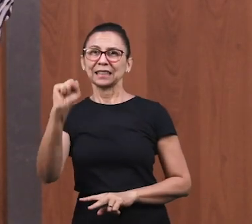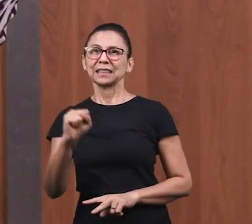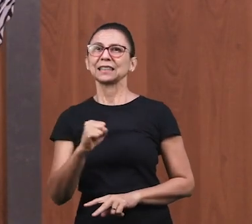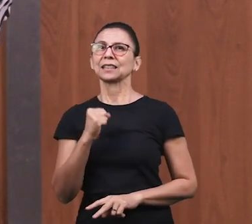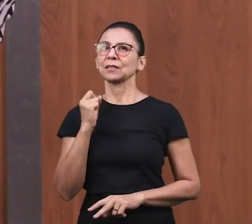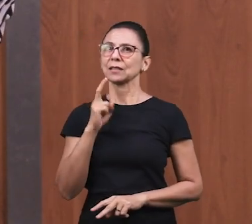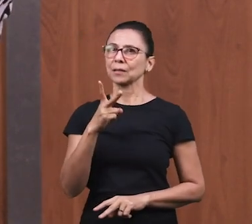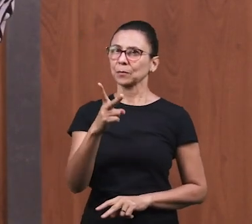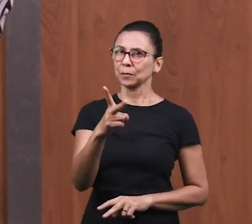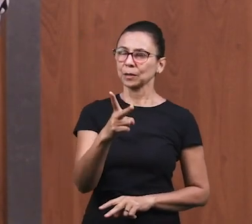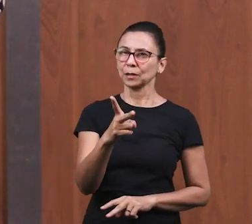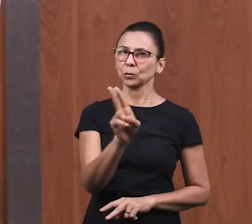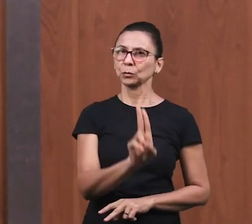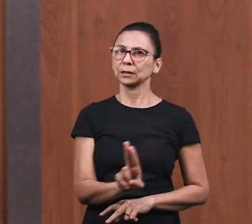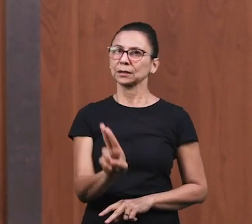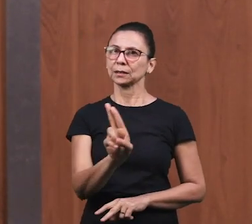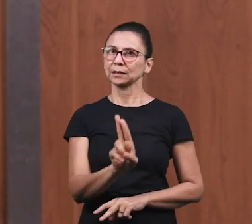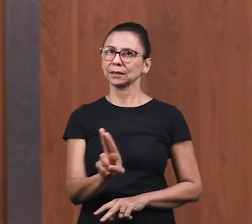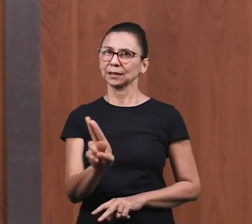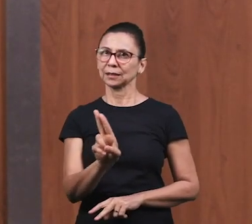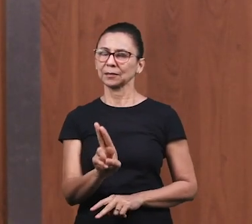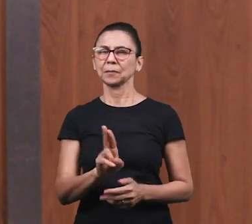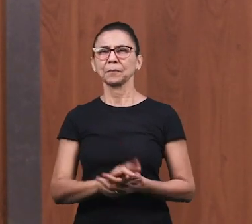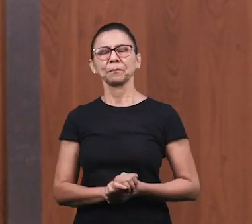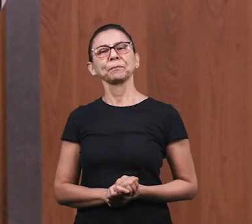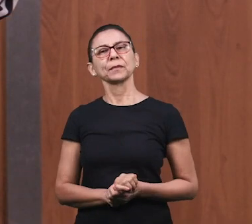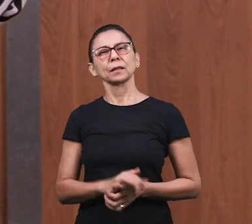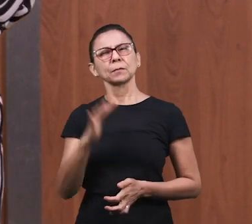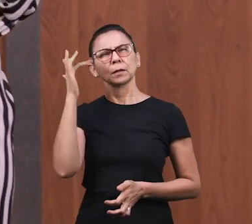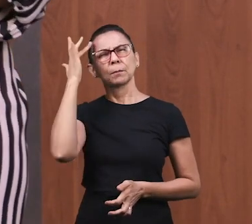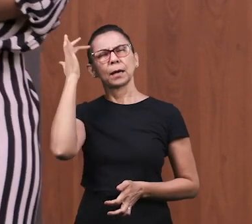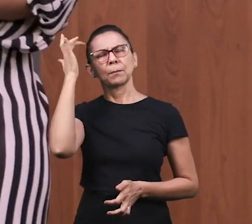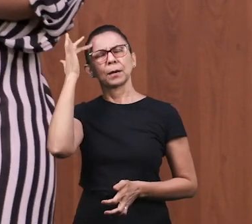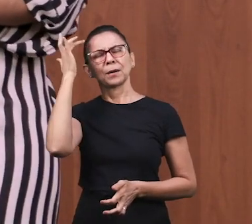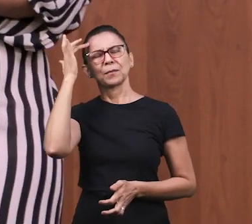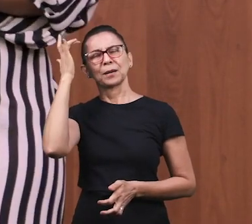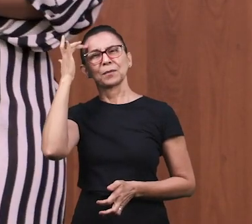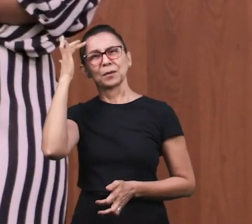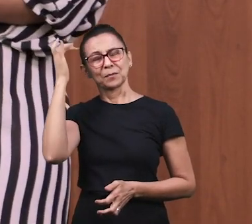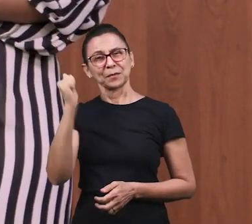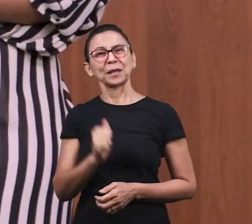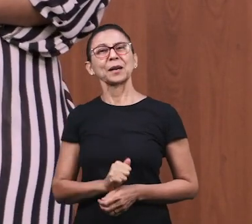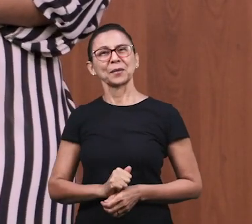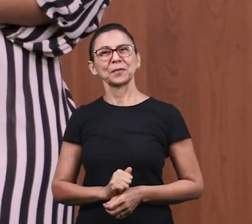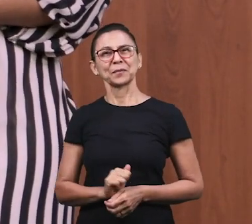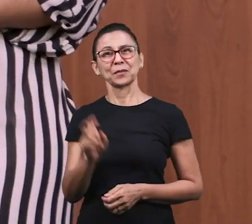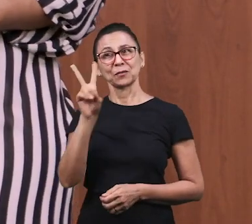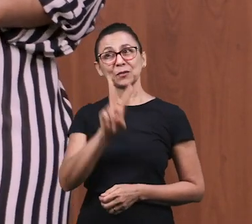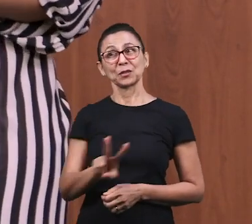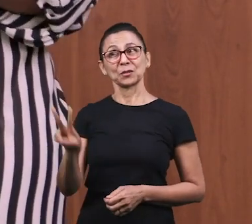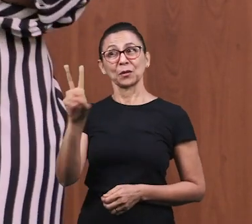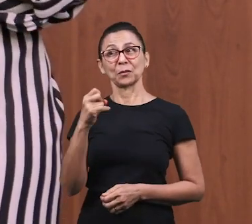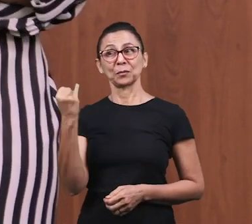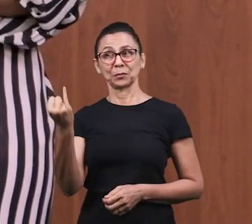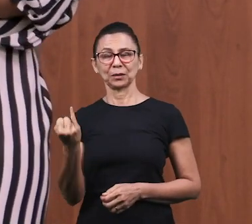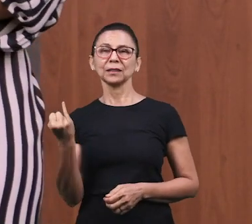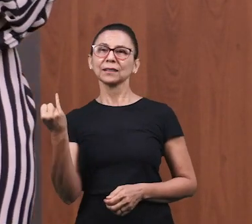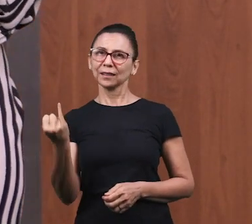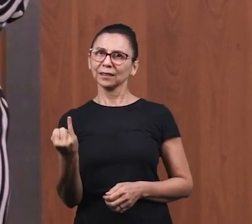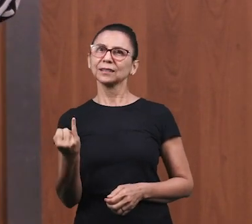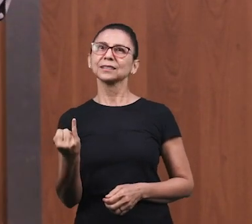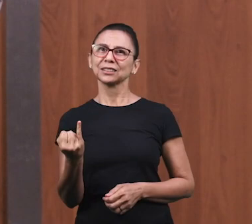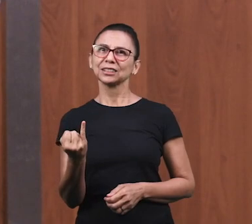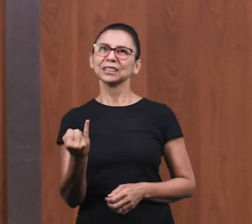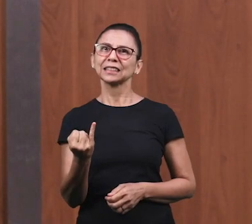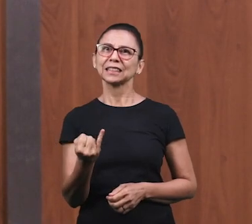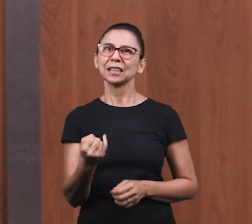utiliser beaucoup. Le tableau de routine, c'est un excellent exemple de piste visuelle. Il est important pour